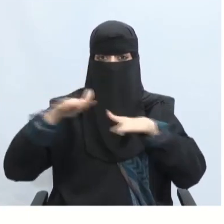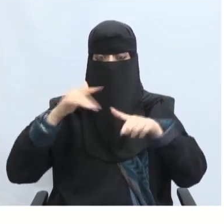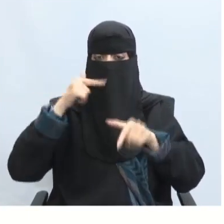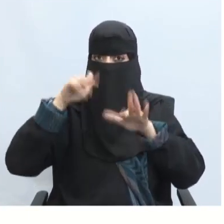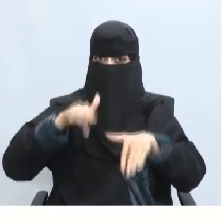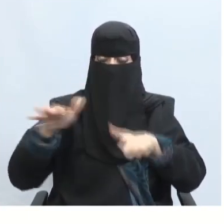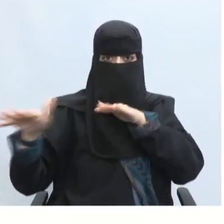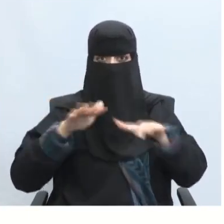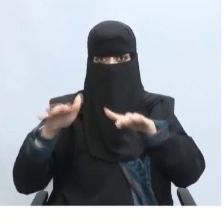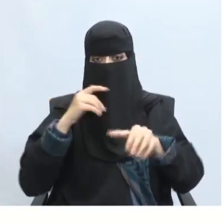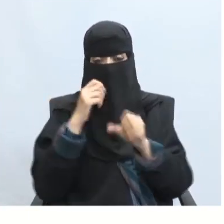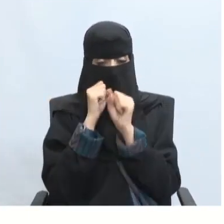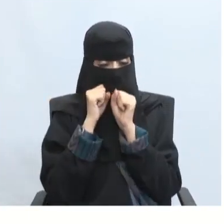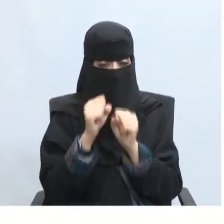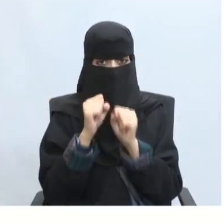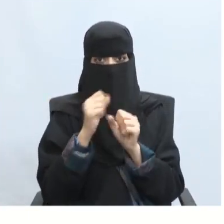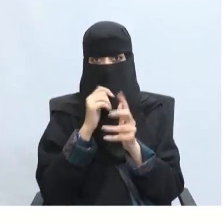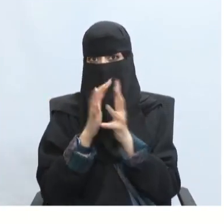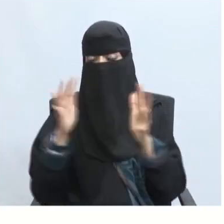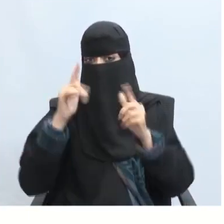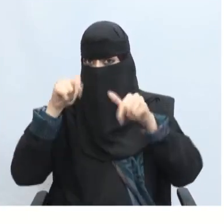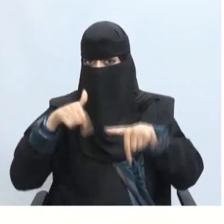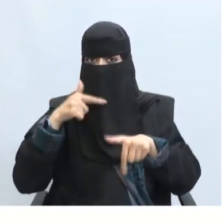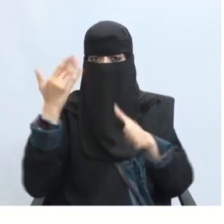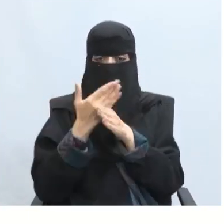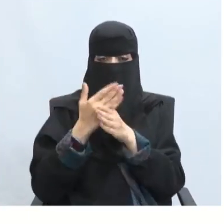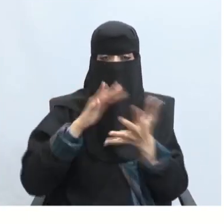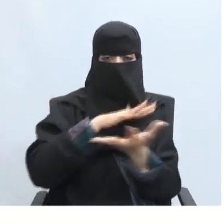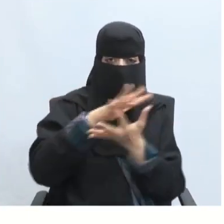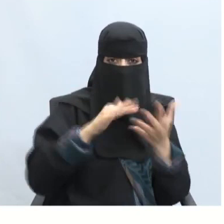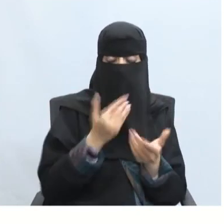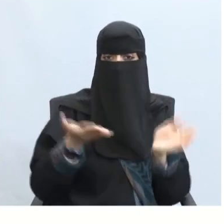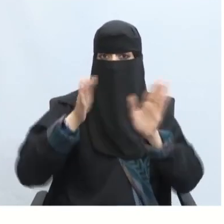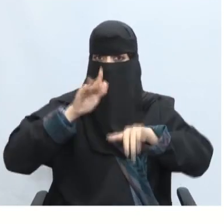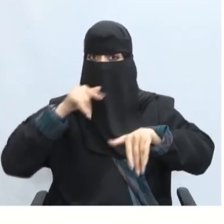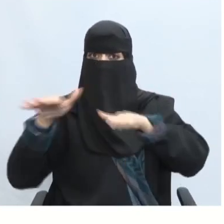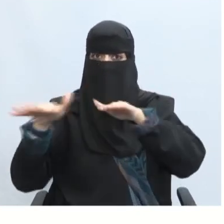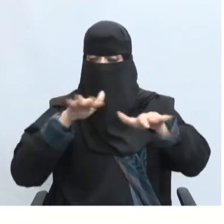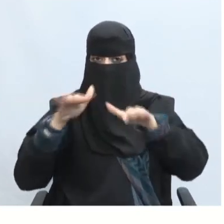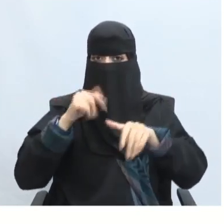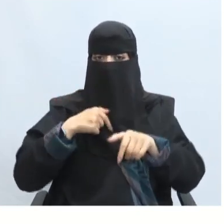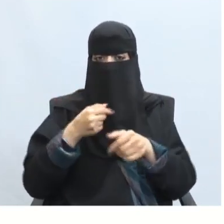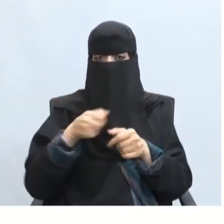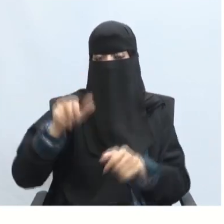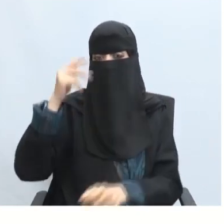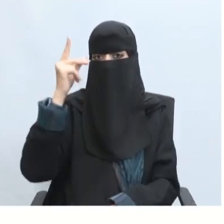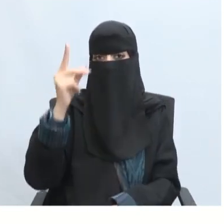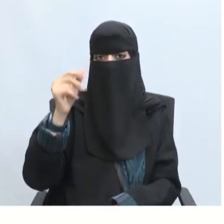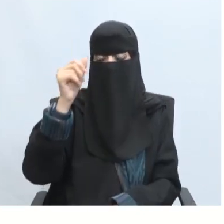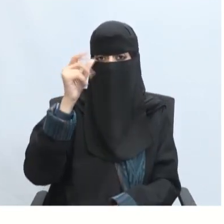القويه التي ف الزلازل القويه التي تسبب الكوارث ما هي الا في الغالب زلازل ضحله